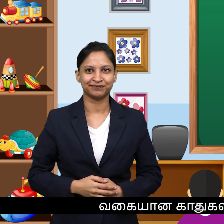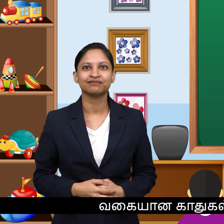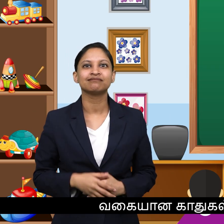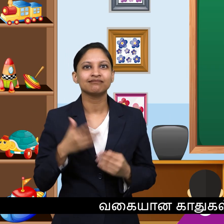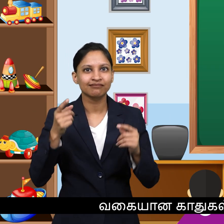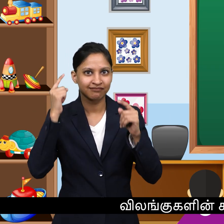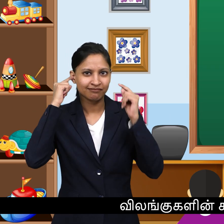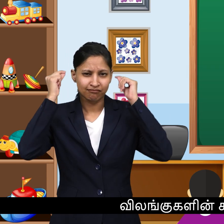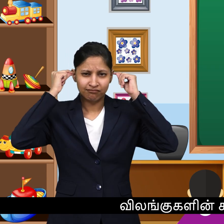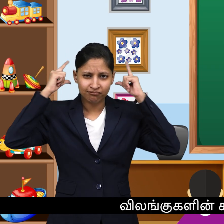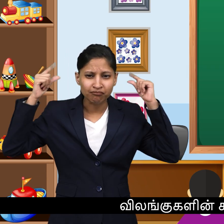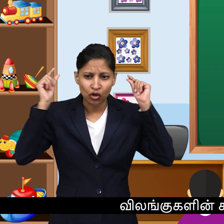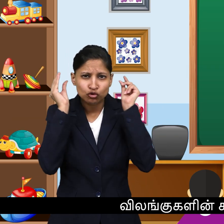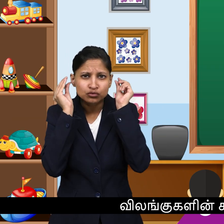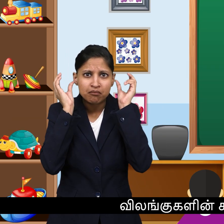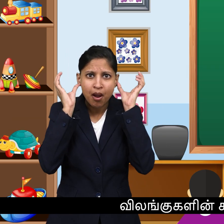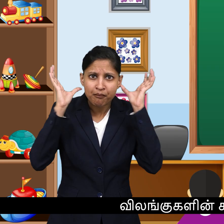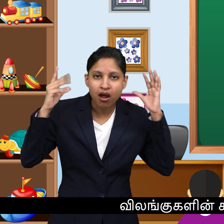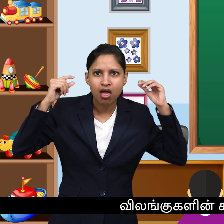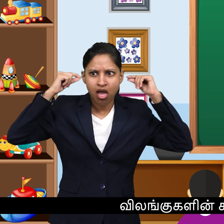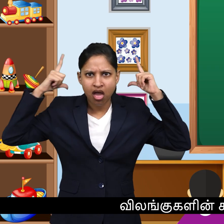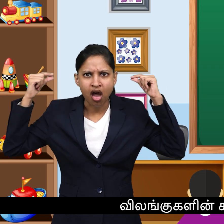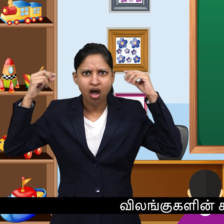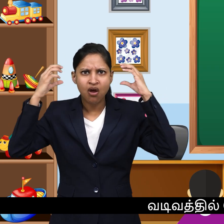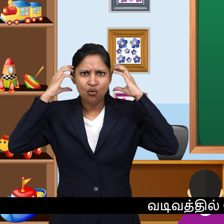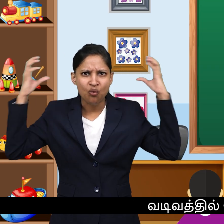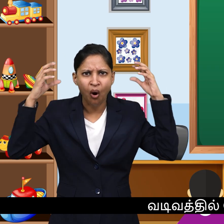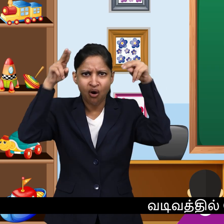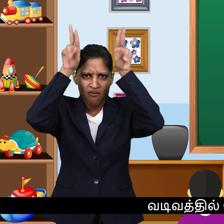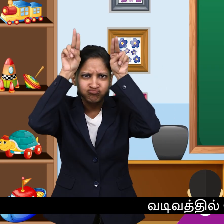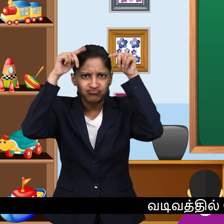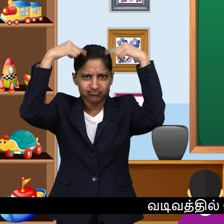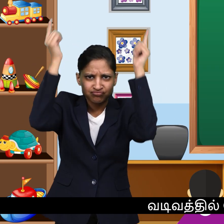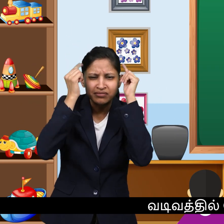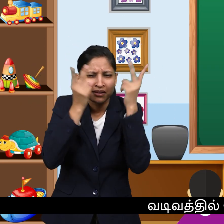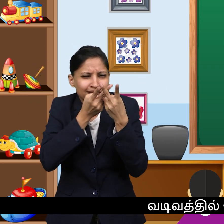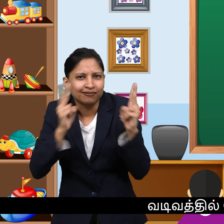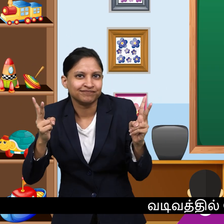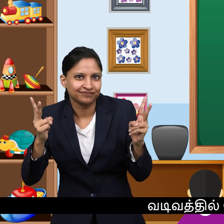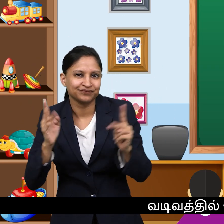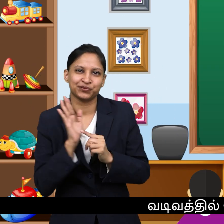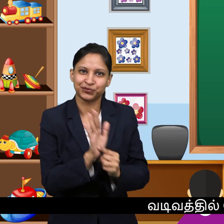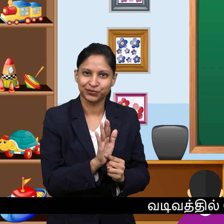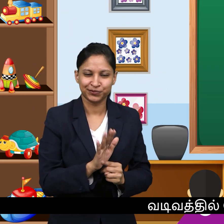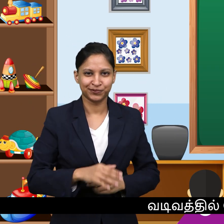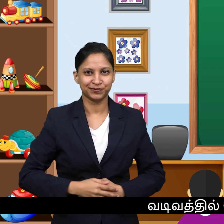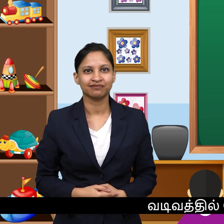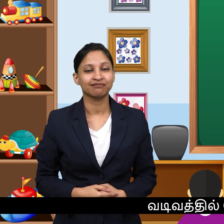இருப்பதாக கூறினார். விலங்குகளின் காதுகள் அளவு மற்றும் வடிவத்தில் வேறுபடுகின்றன.